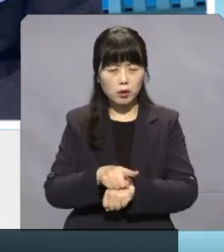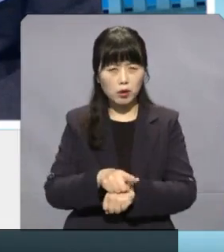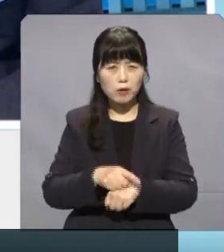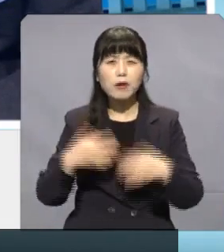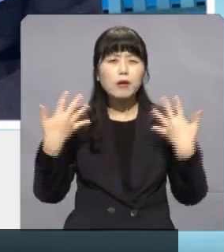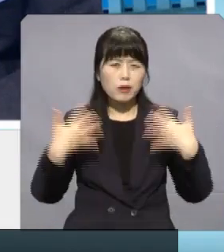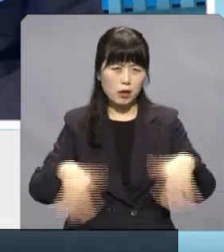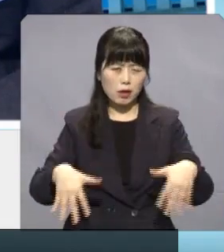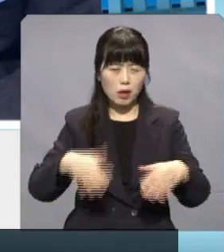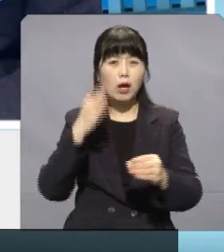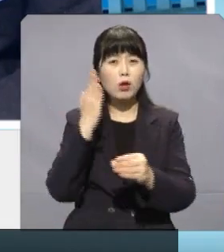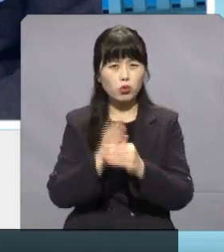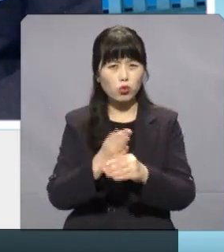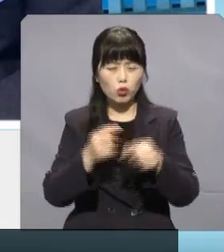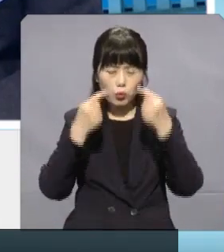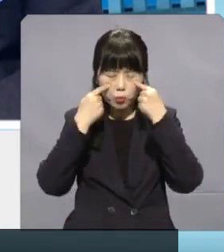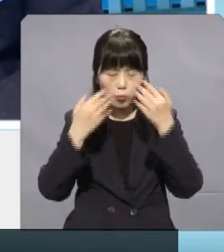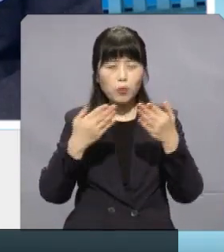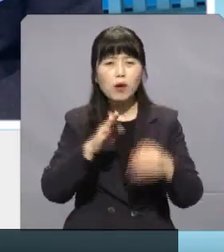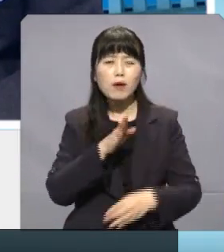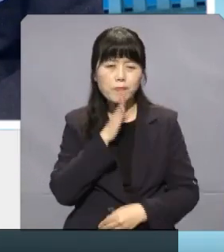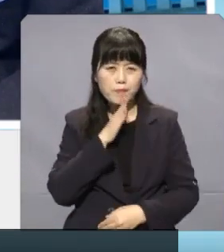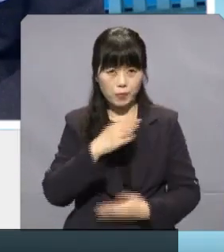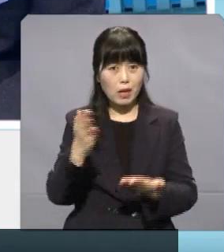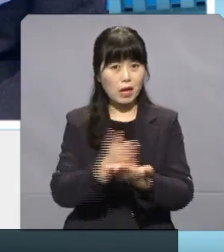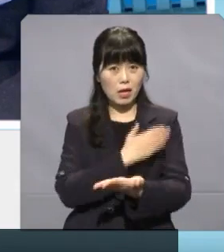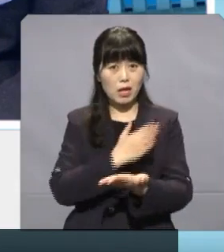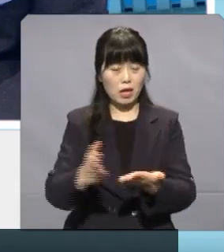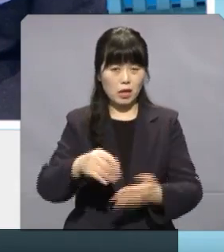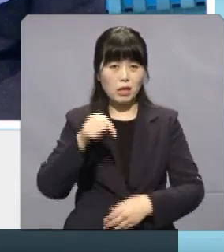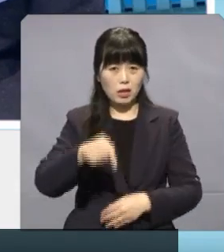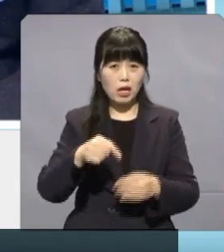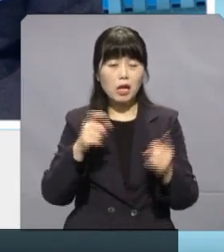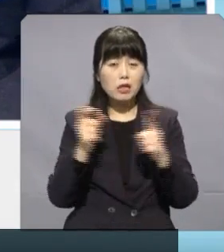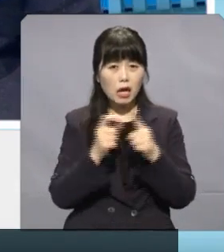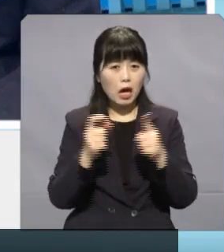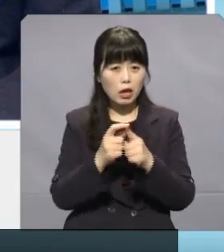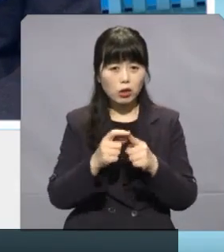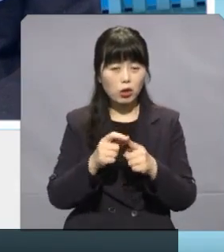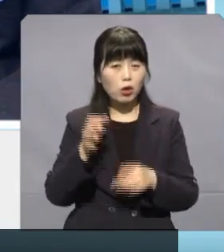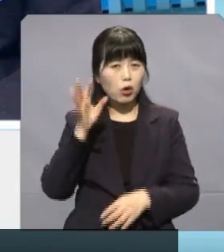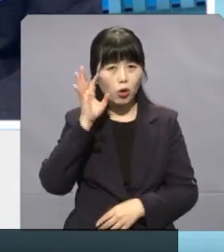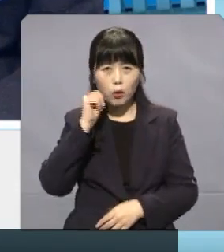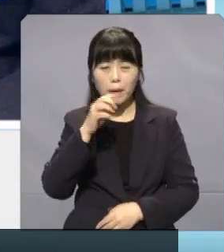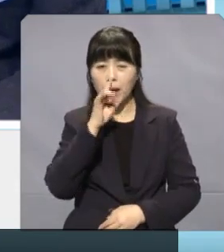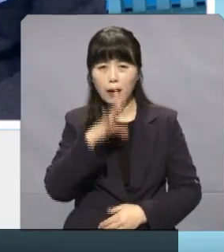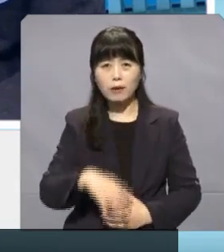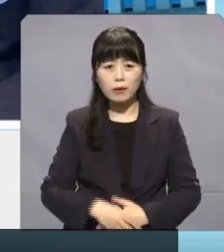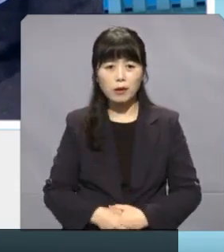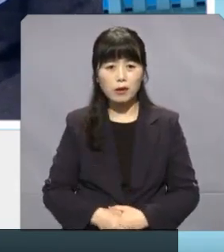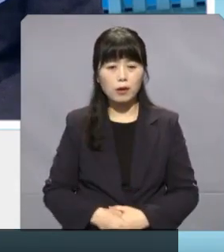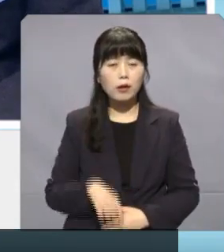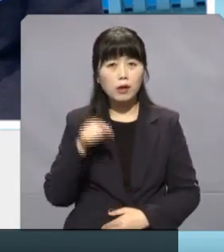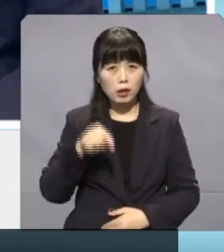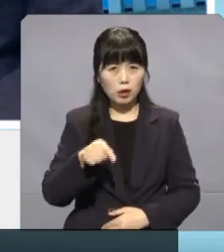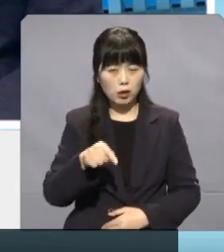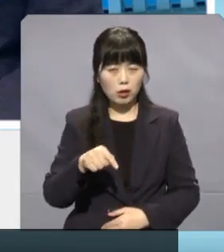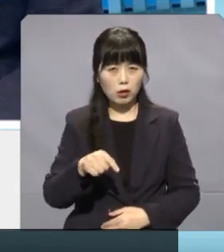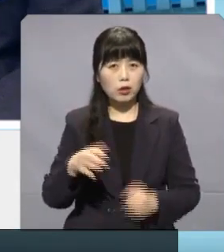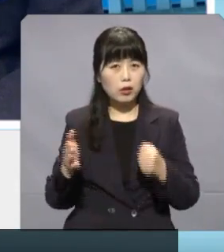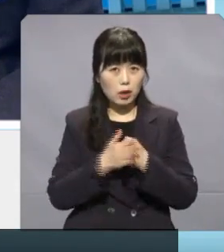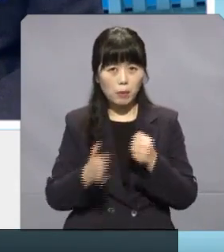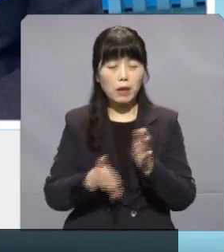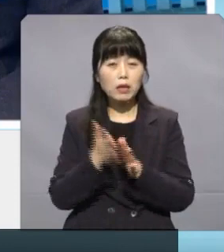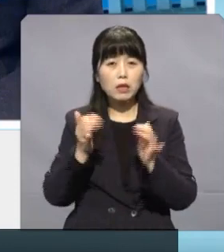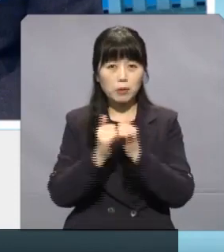굉장히 약화되고 있다라고 하는 건 분명한 사실입니다 갈라치기 이런 단어가 공공의 얼마 안 됐어요 이러다 보니까